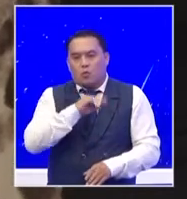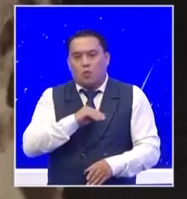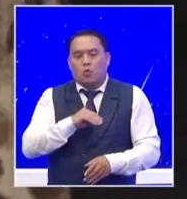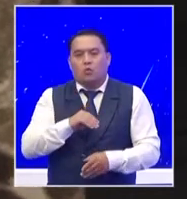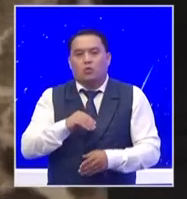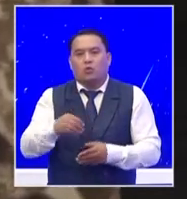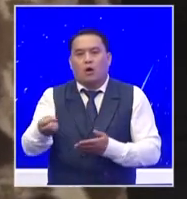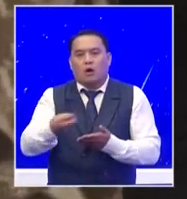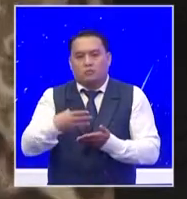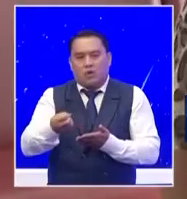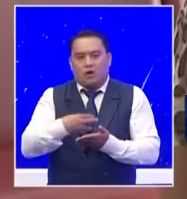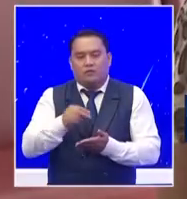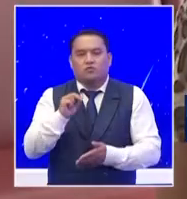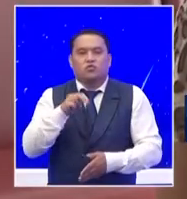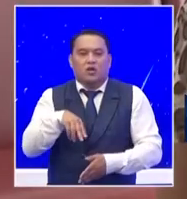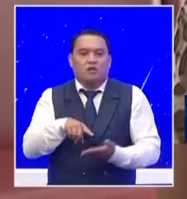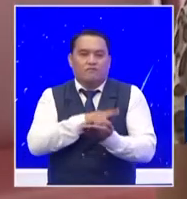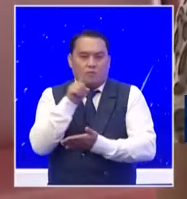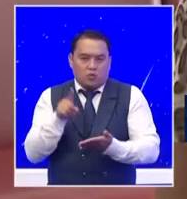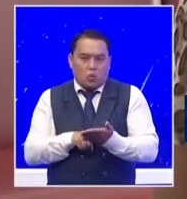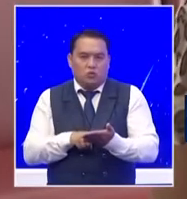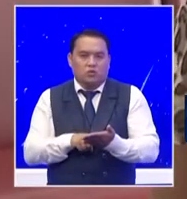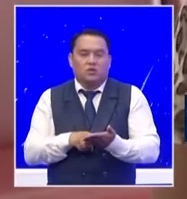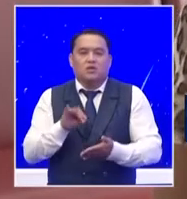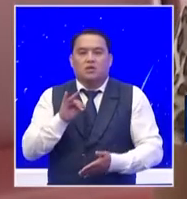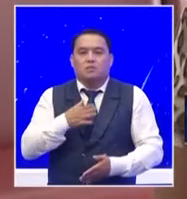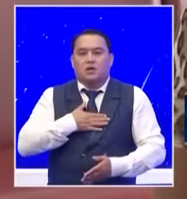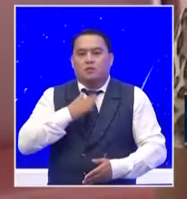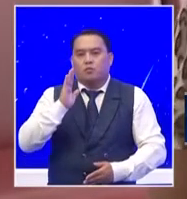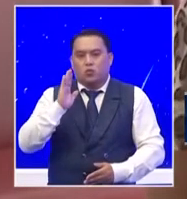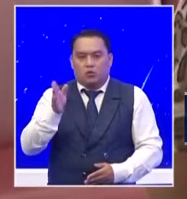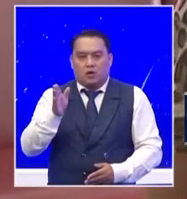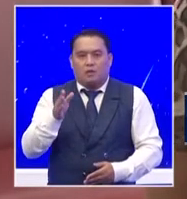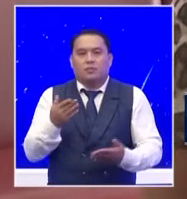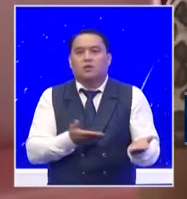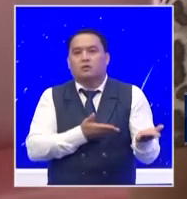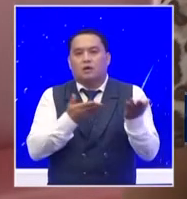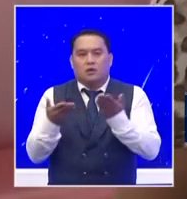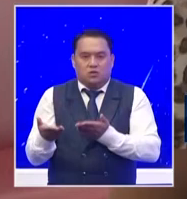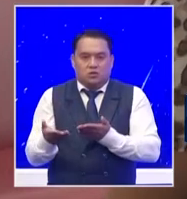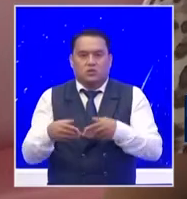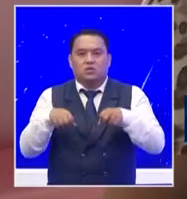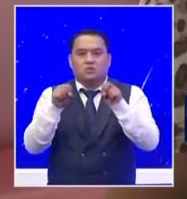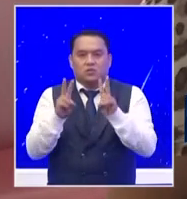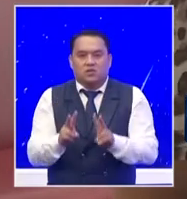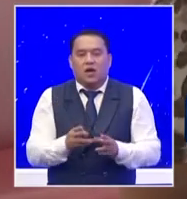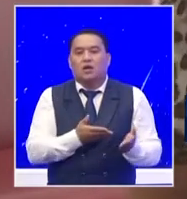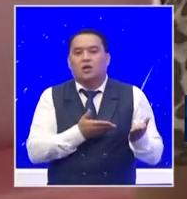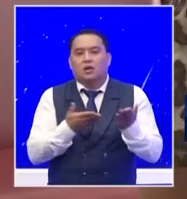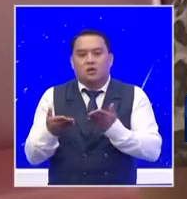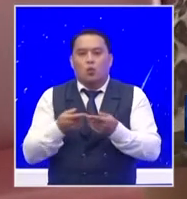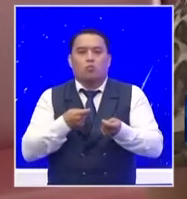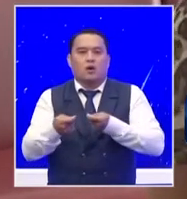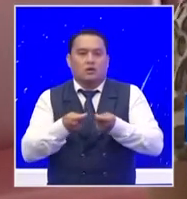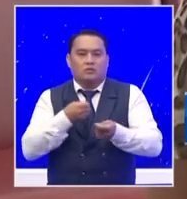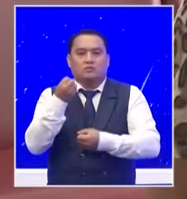WhatsApp и задавать свои вопросы. Мы будем приглашать специалистов с